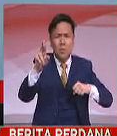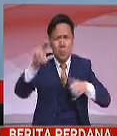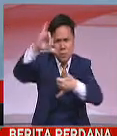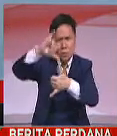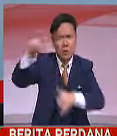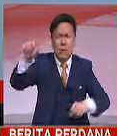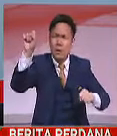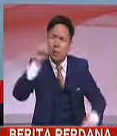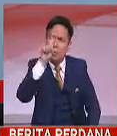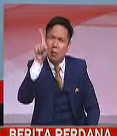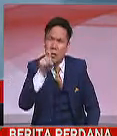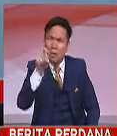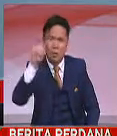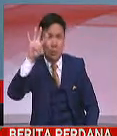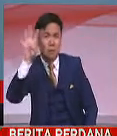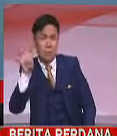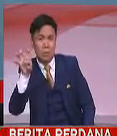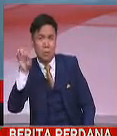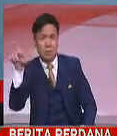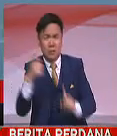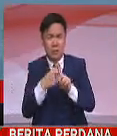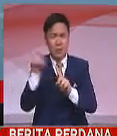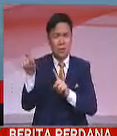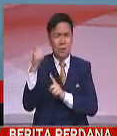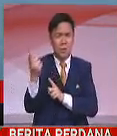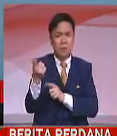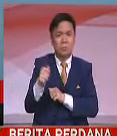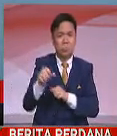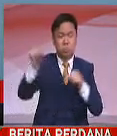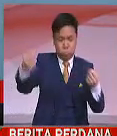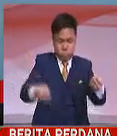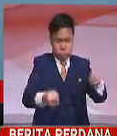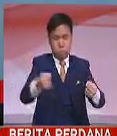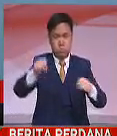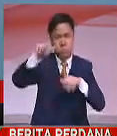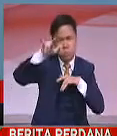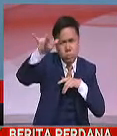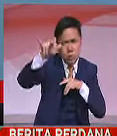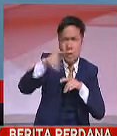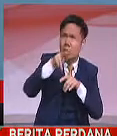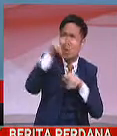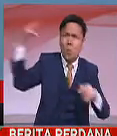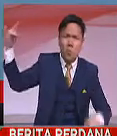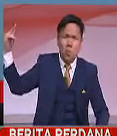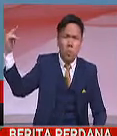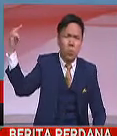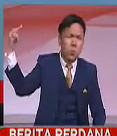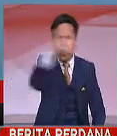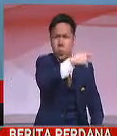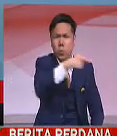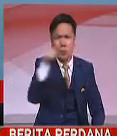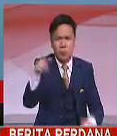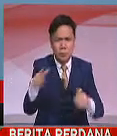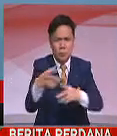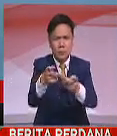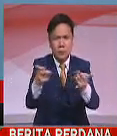menimbulkan banyak tanda tanya. Brandy Fogelman dari Akademi Juruterbang Sling menyaksikan objek itu bergerak pantas di